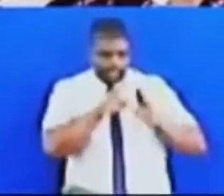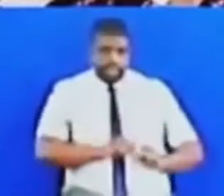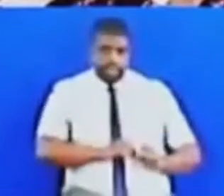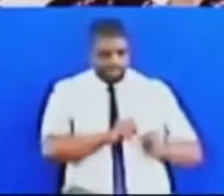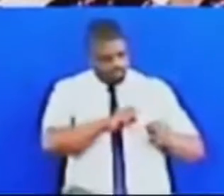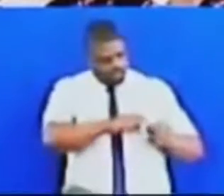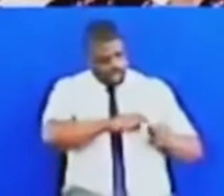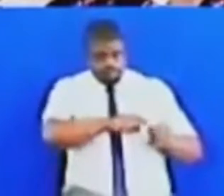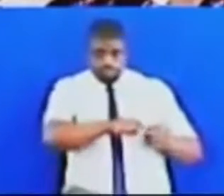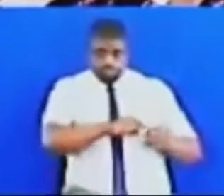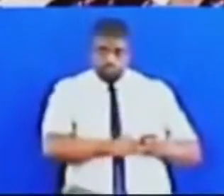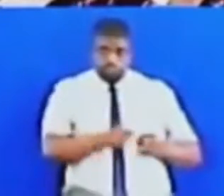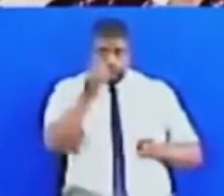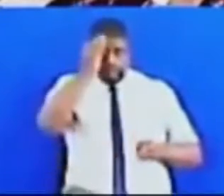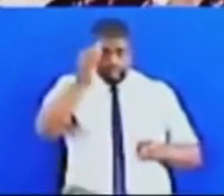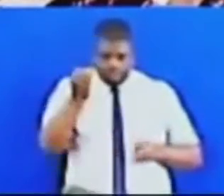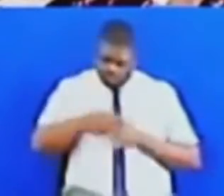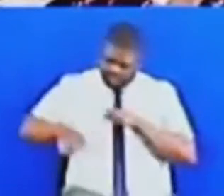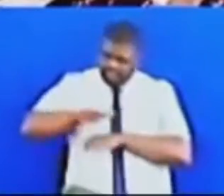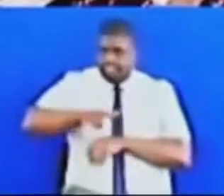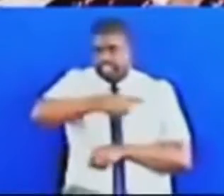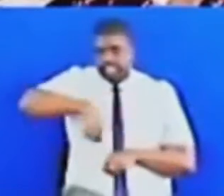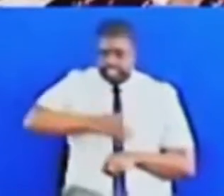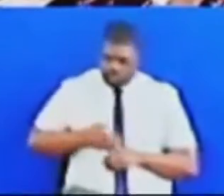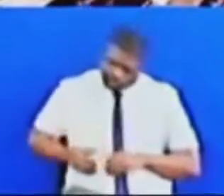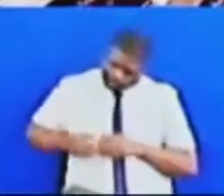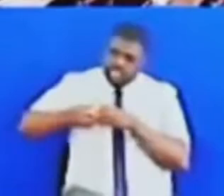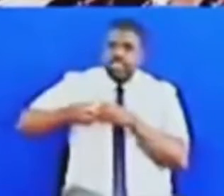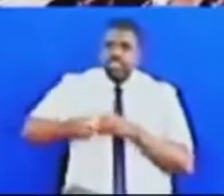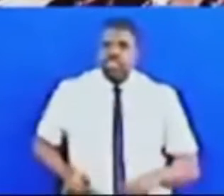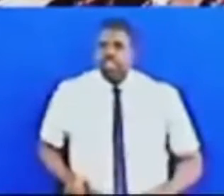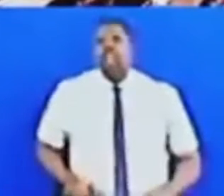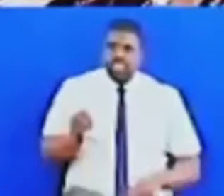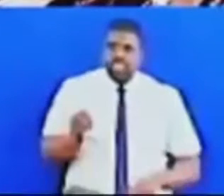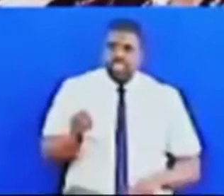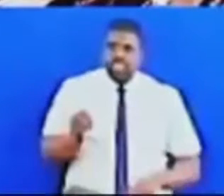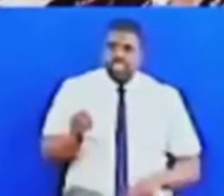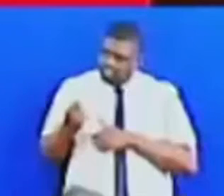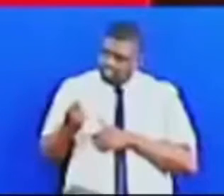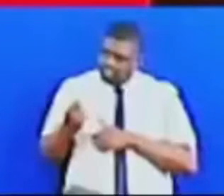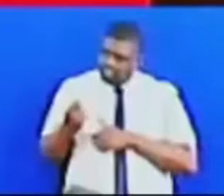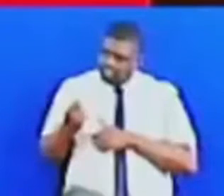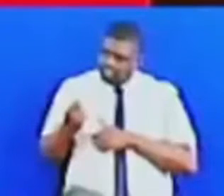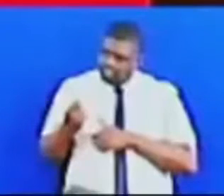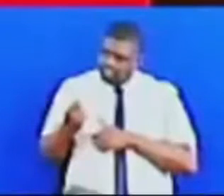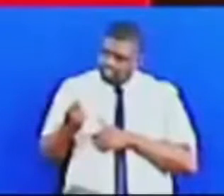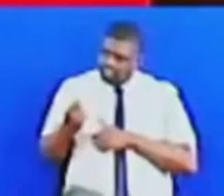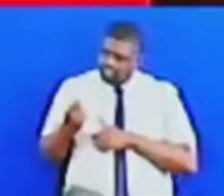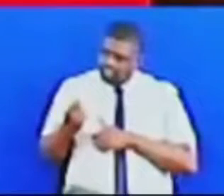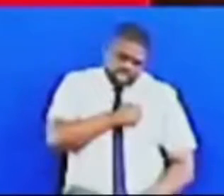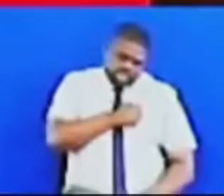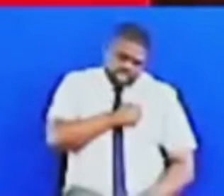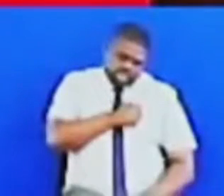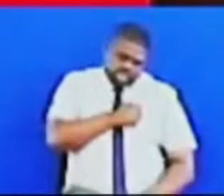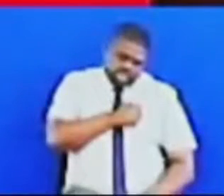tatu ambazo zimewasilishwa na wenyeviti wetu wa kamati. Mheshimiwa Spika, taifa letu simanzi.